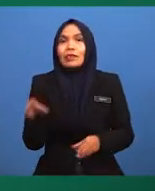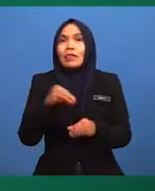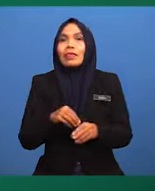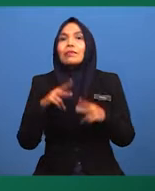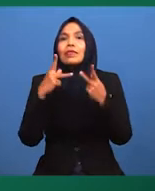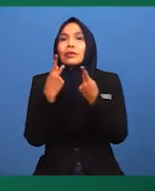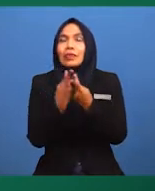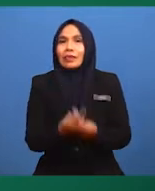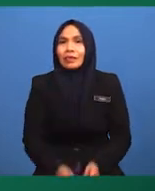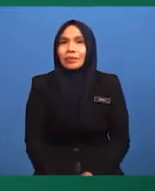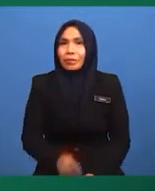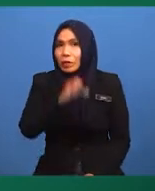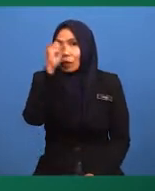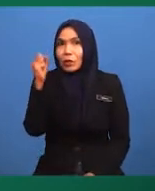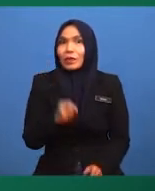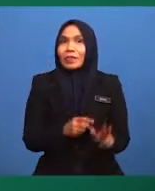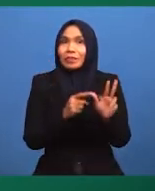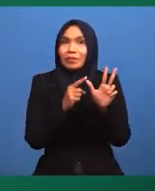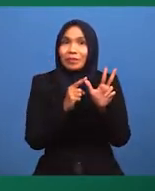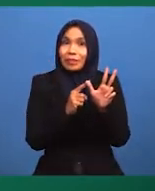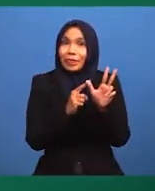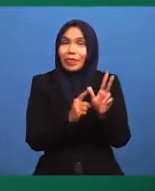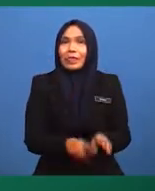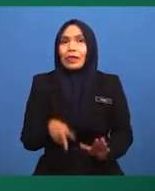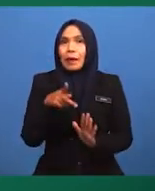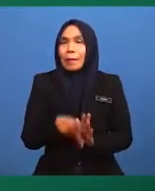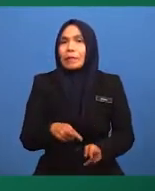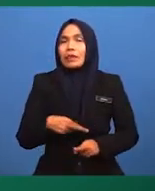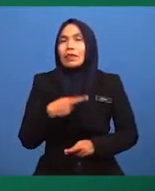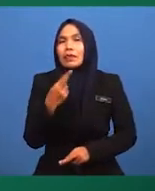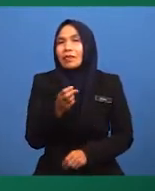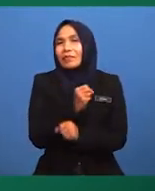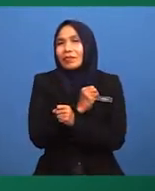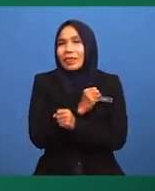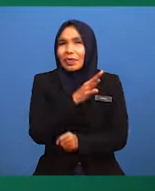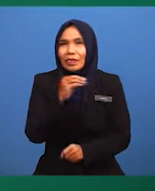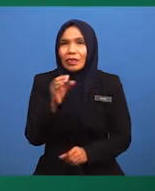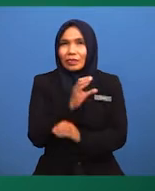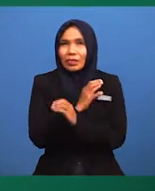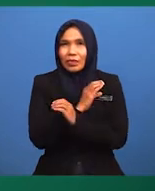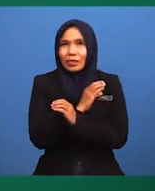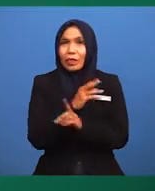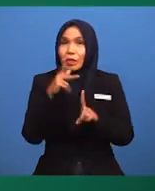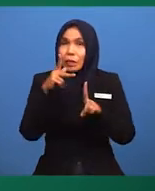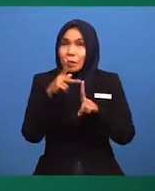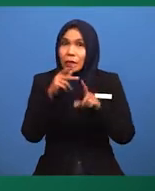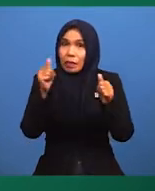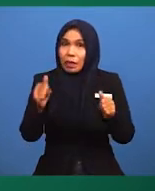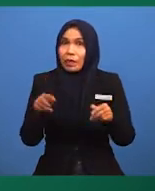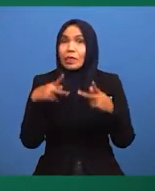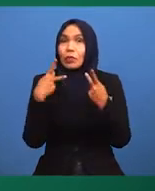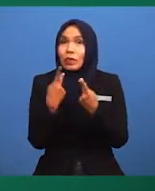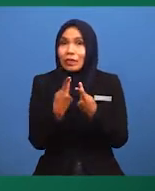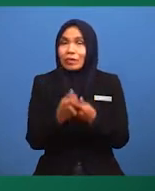keluarga. Soalan ketiga, perasaan sayang dan cinta kepada ahli